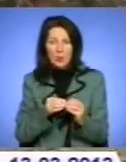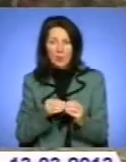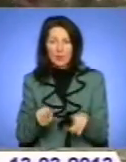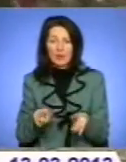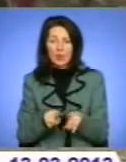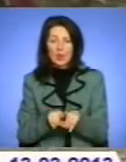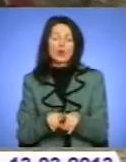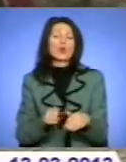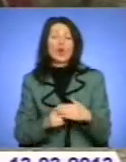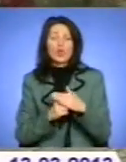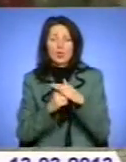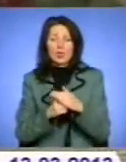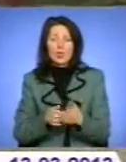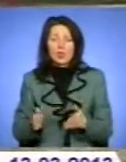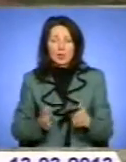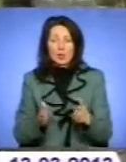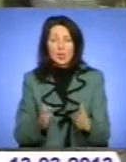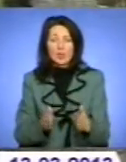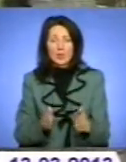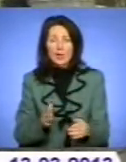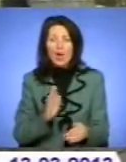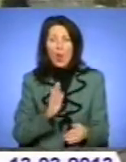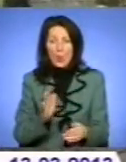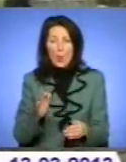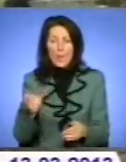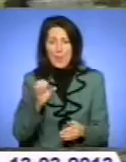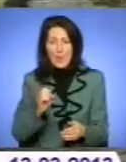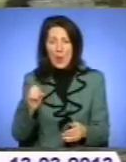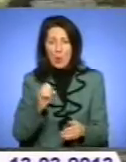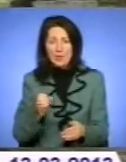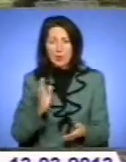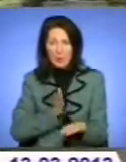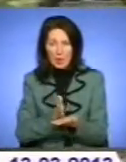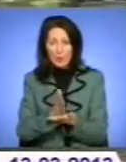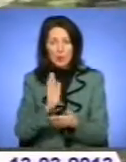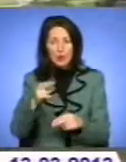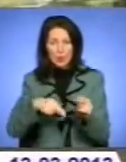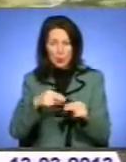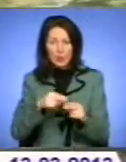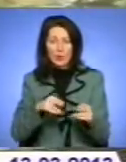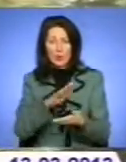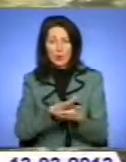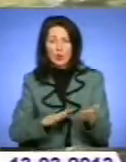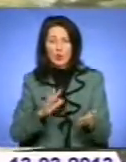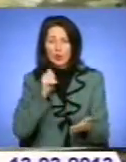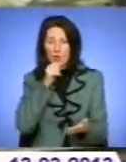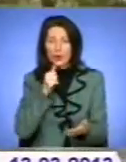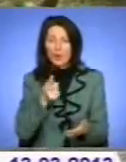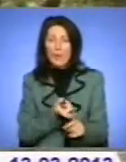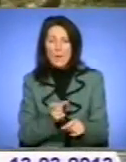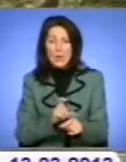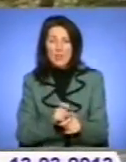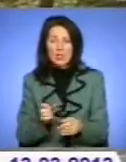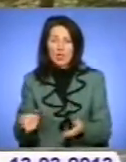основні транспортні магістралі у європейському напрямку будуть добудовані упродовж 5 років. Більшість українських доріг проклали ще за радянських часів, і вони не були